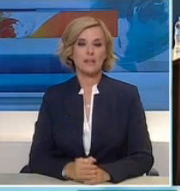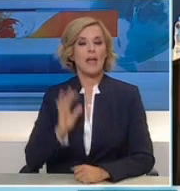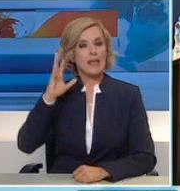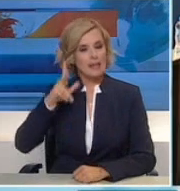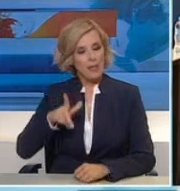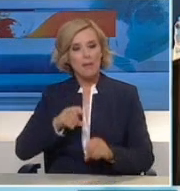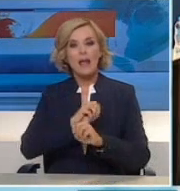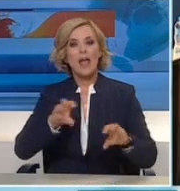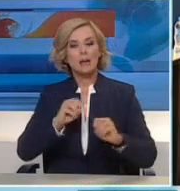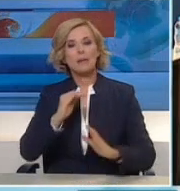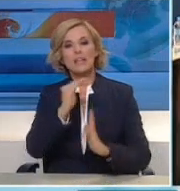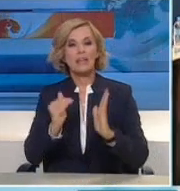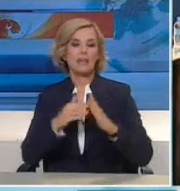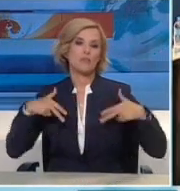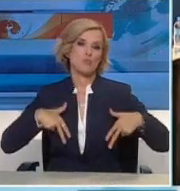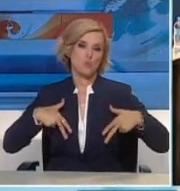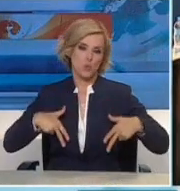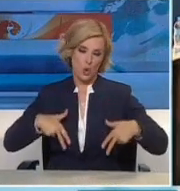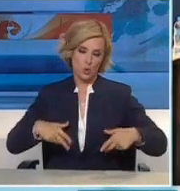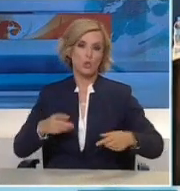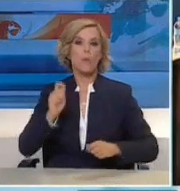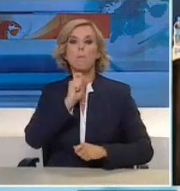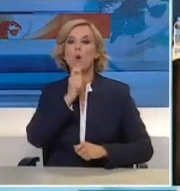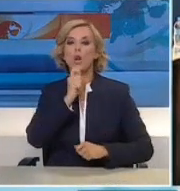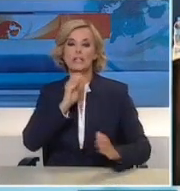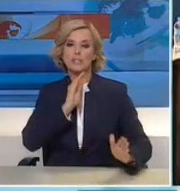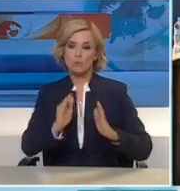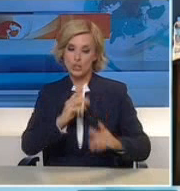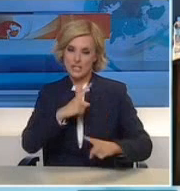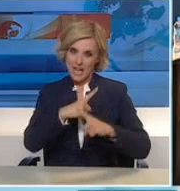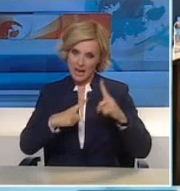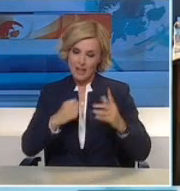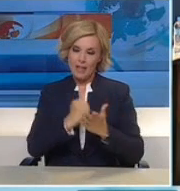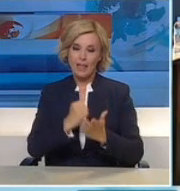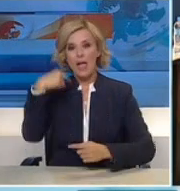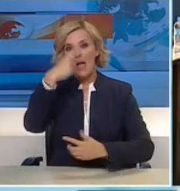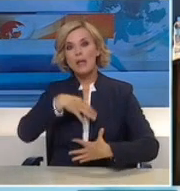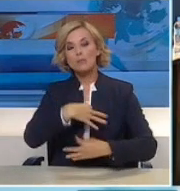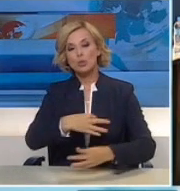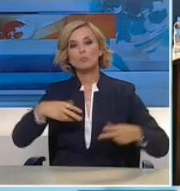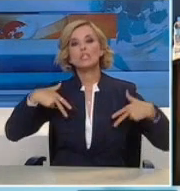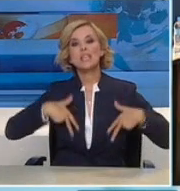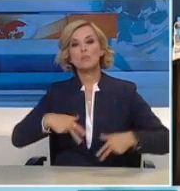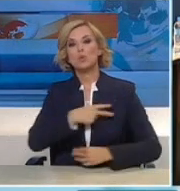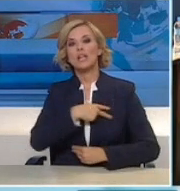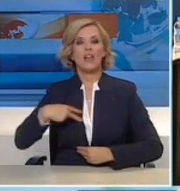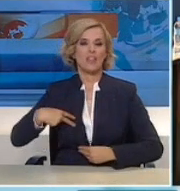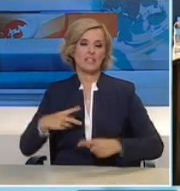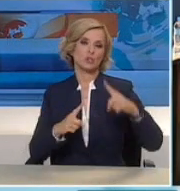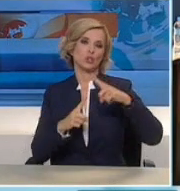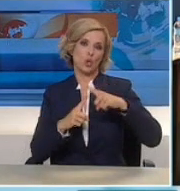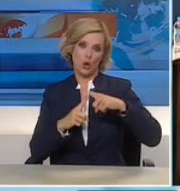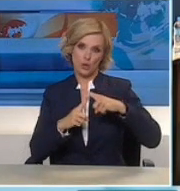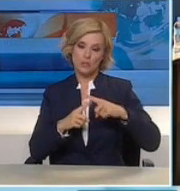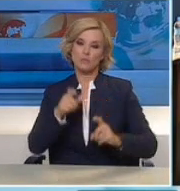ενημέρωση από τον Υφυπουργό Πολιτικής Προστασίας και Διαχείρισης Κρίσεων Νίκο Χαρδαλιά και τον εκπρόσωπο του Υπουργείου για τον νέο κορονοϊό καθηγητή Σωτήρη Τσιόδρα,